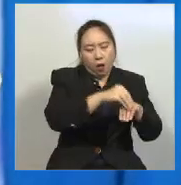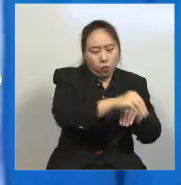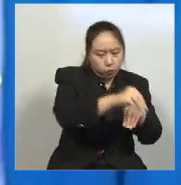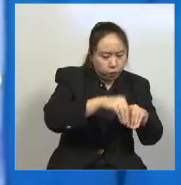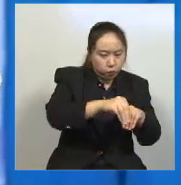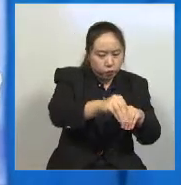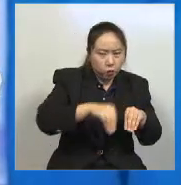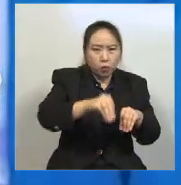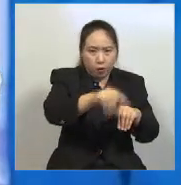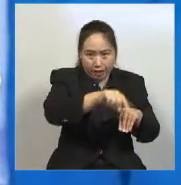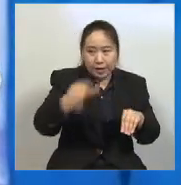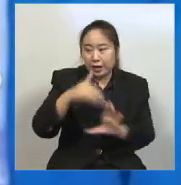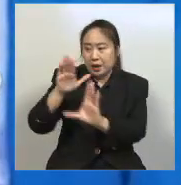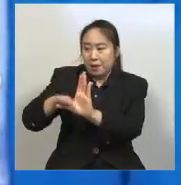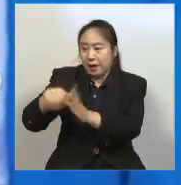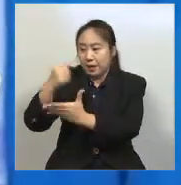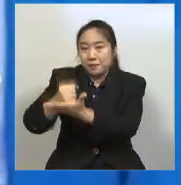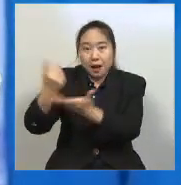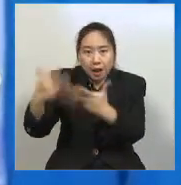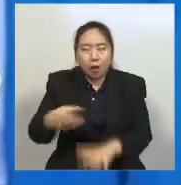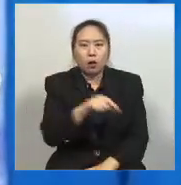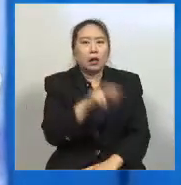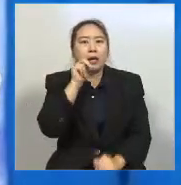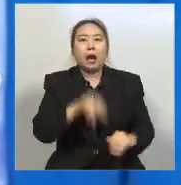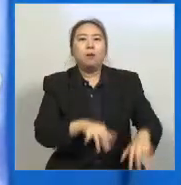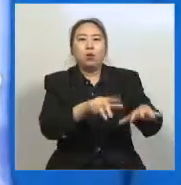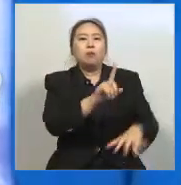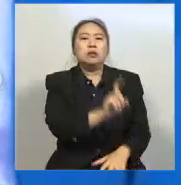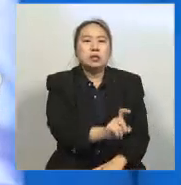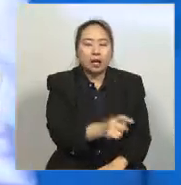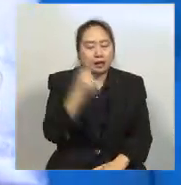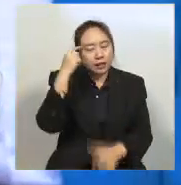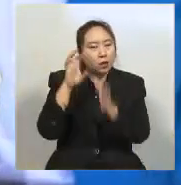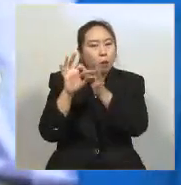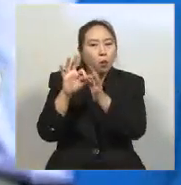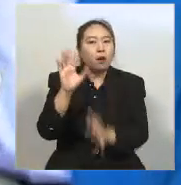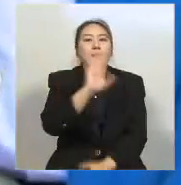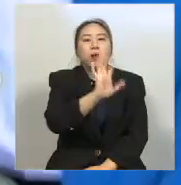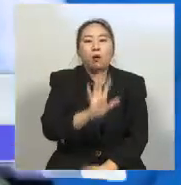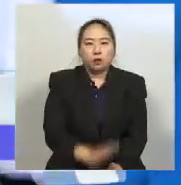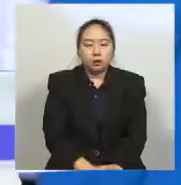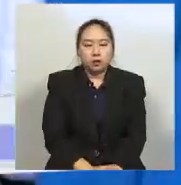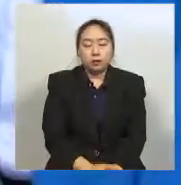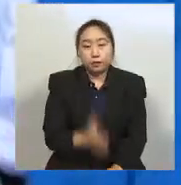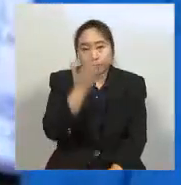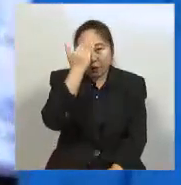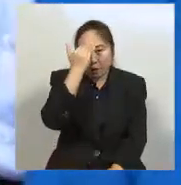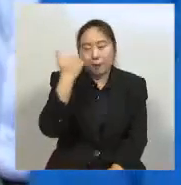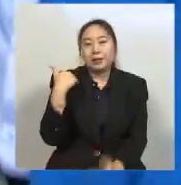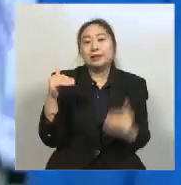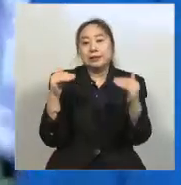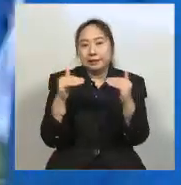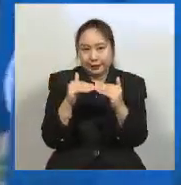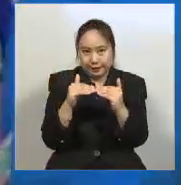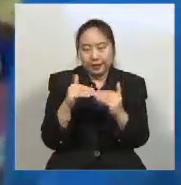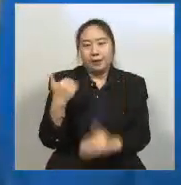ที่ไปขึ้นทะเบียนไว้แล้วเกิดความเสียหายเนี่ยอันนี้ก็ไม่ต้องกังวลเพราะว่าก็ยังมีสิทธิ์ได้รับส่วนต่าง